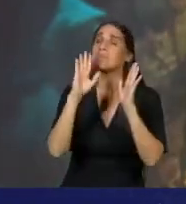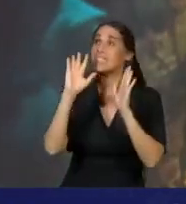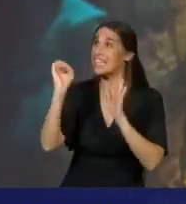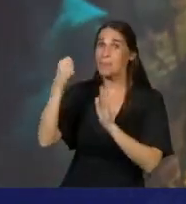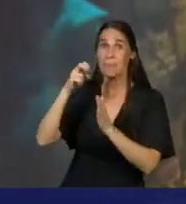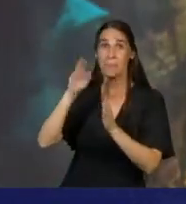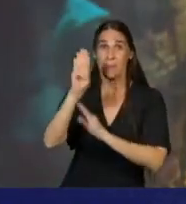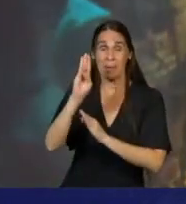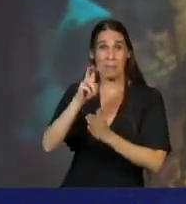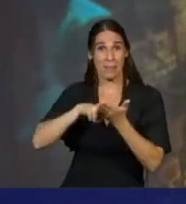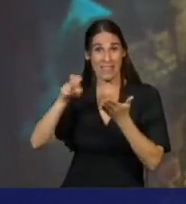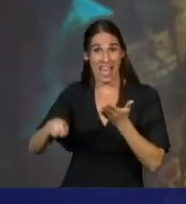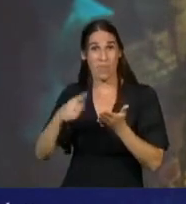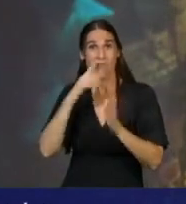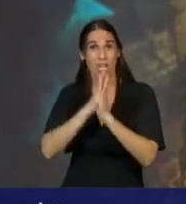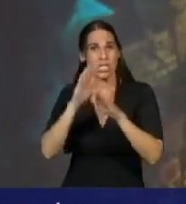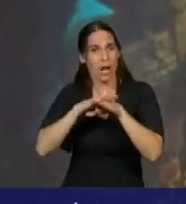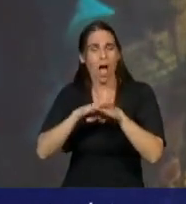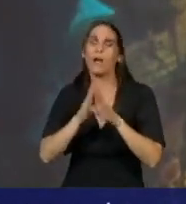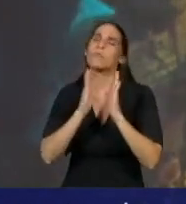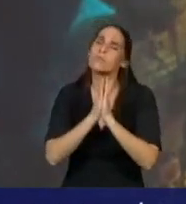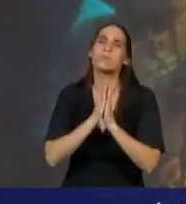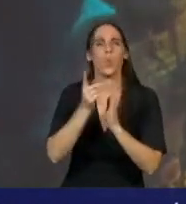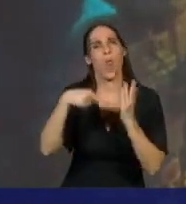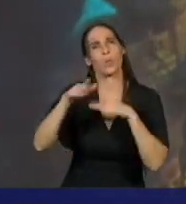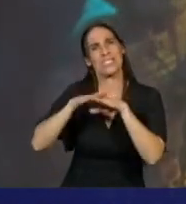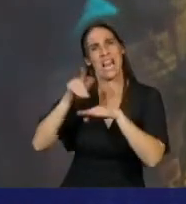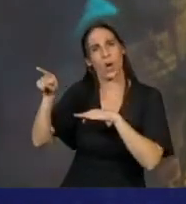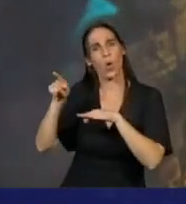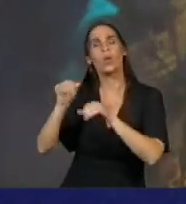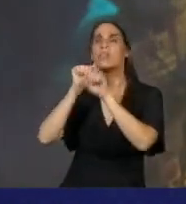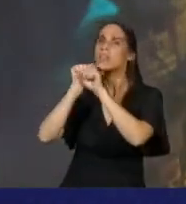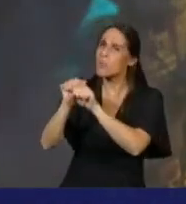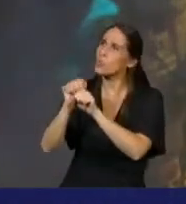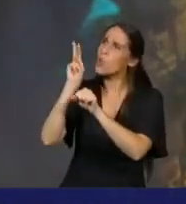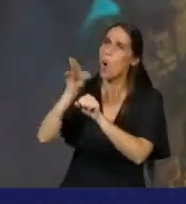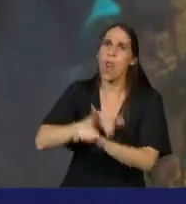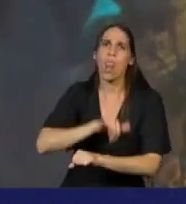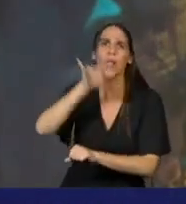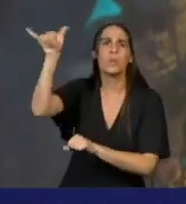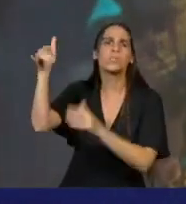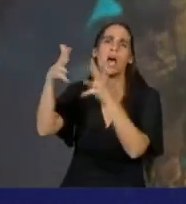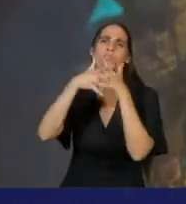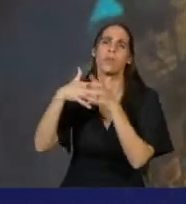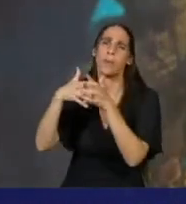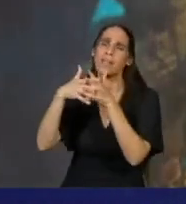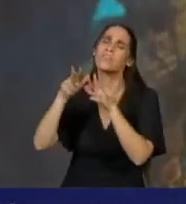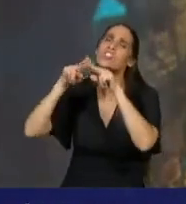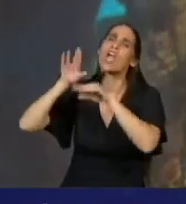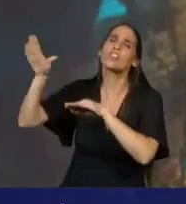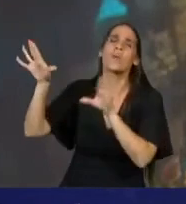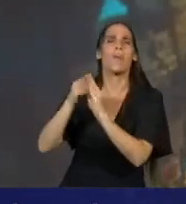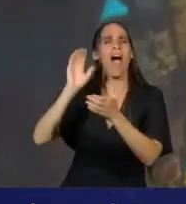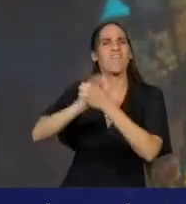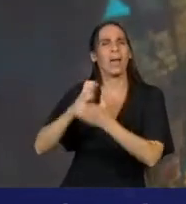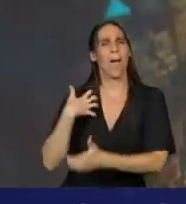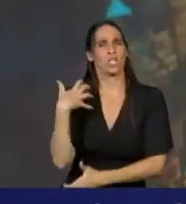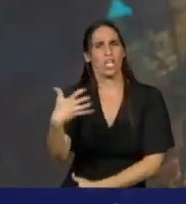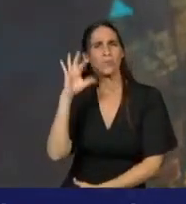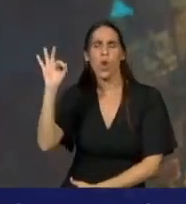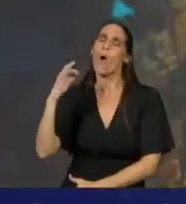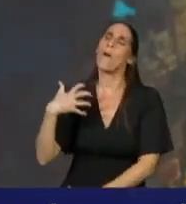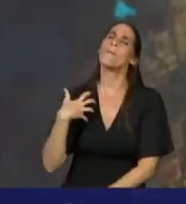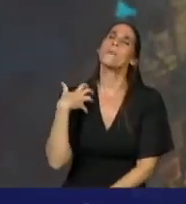סליחה, אנחנו נסלח לו. אנחנו נתמוך בחוק שיאפשר לו לנסוע לארצות הברית ולהישאר שם עם החברים המיליארדרים שלו